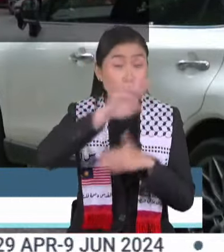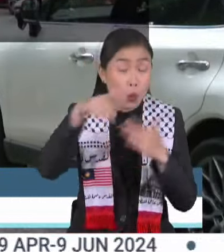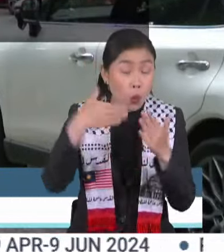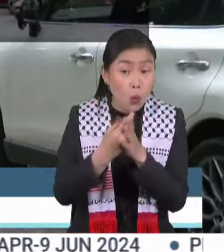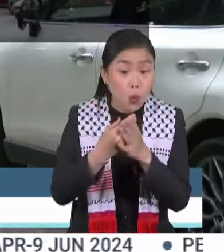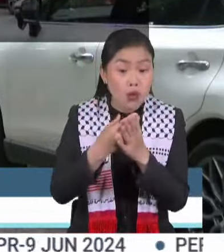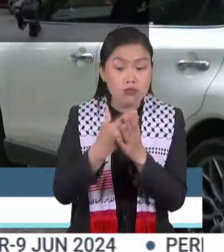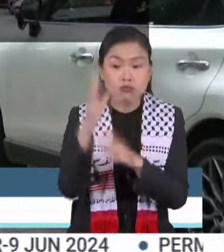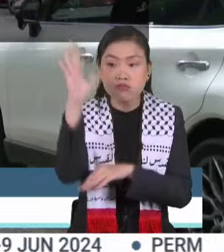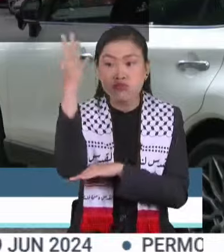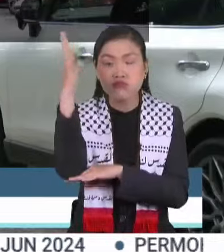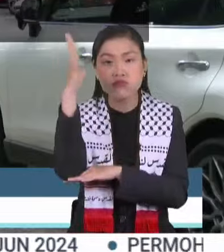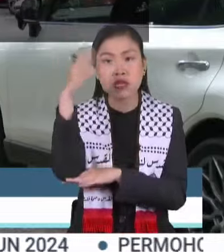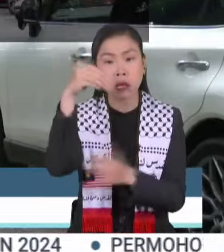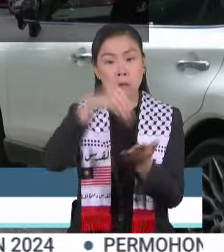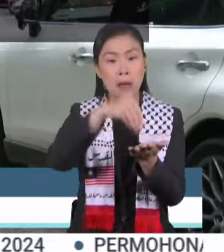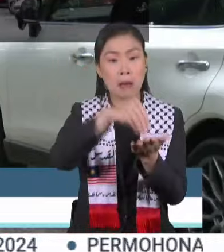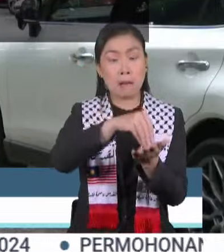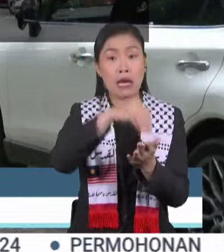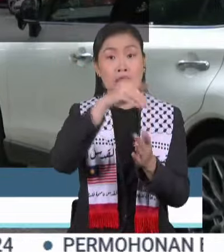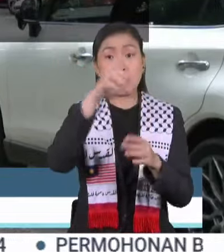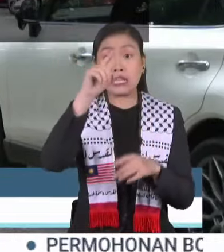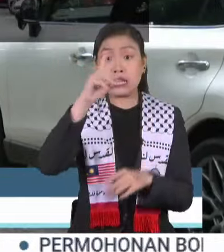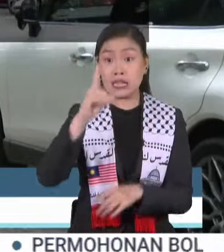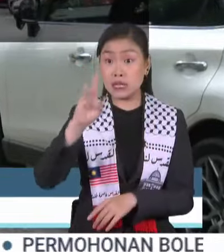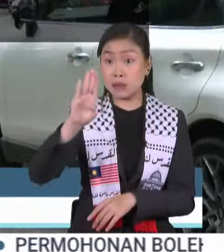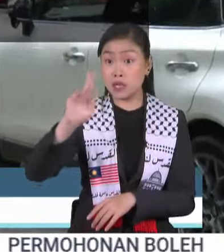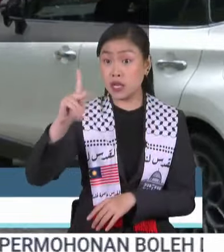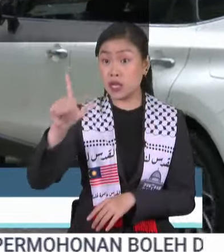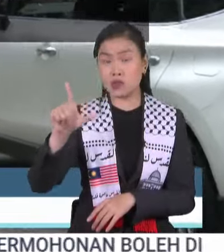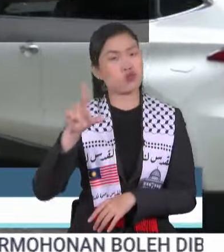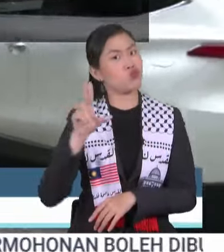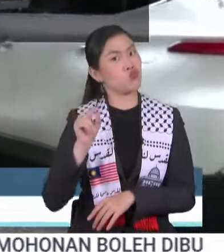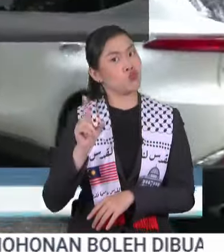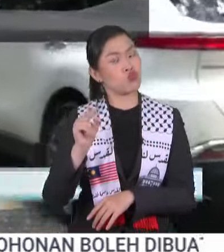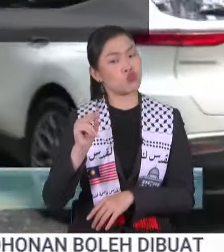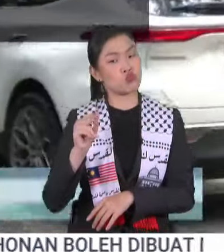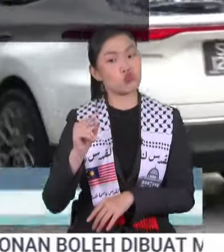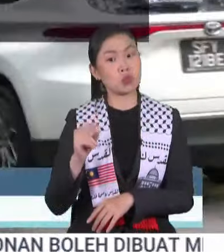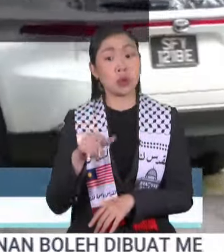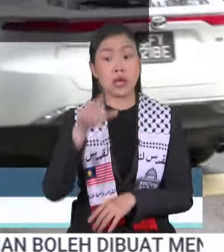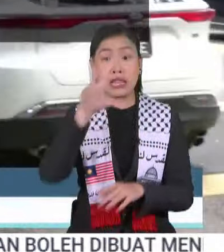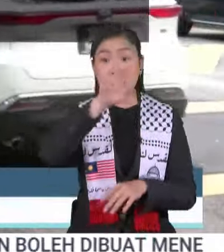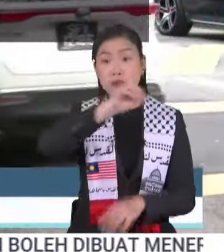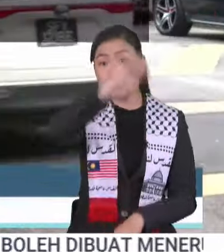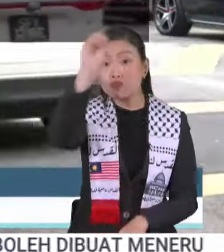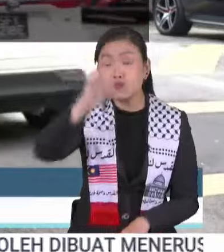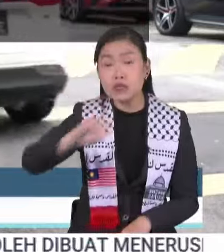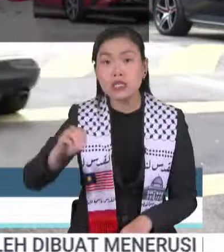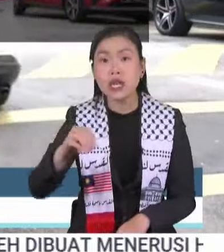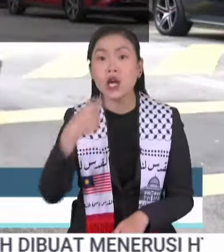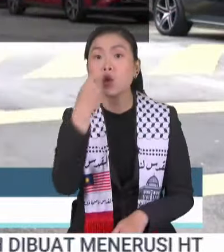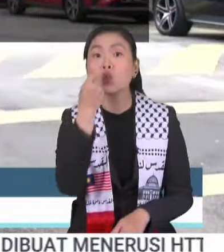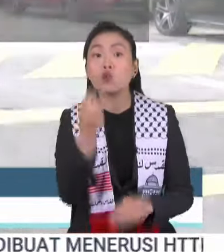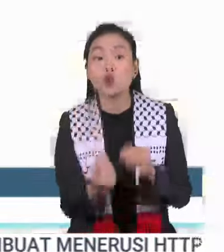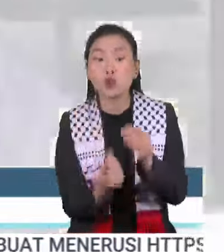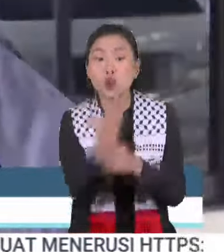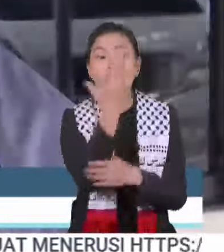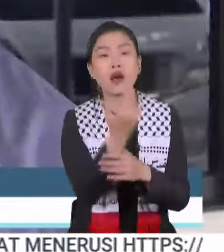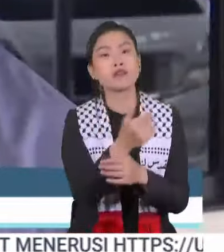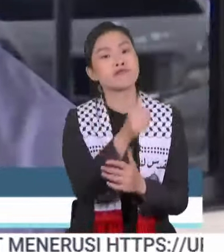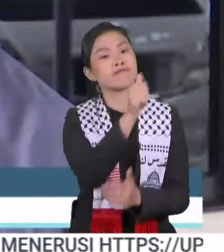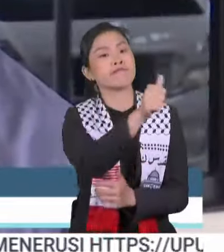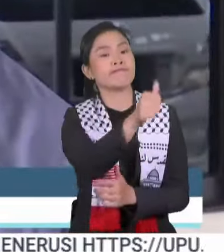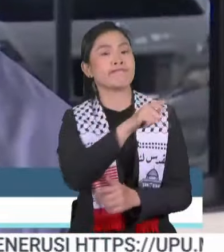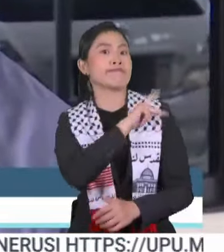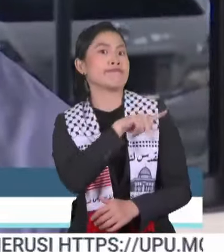oleh Dewan Bandaraya Kuala Lumpur. Sebaliknya, 30% daripada jumlah ini ditanam secara persendirian.